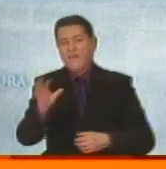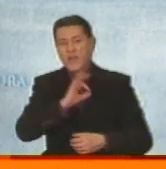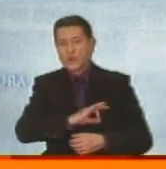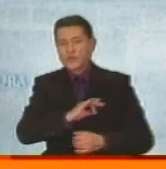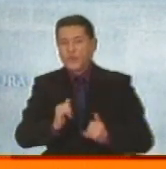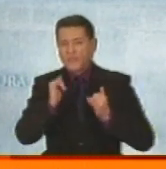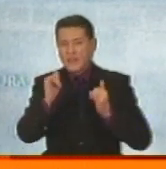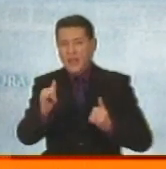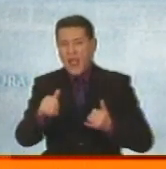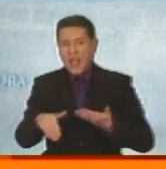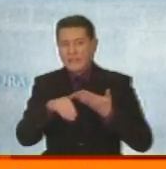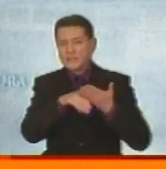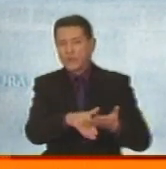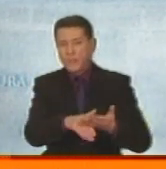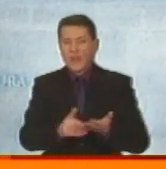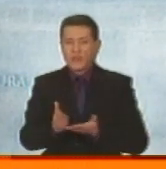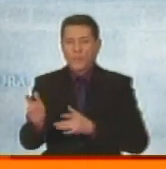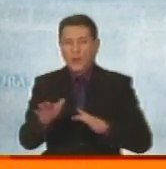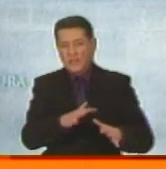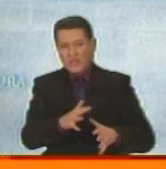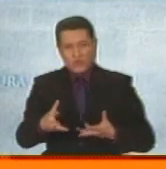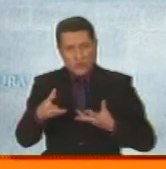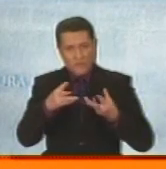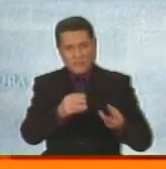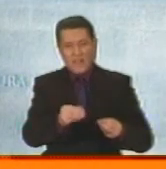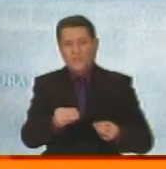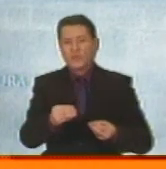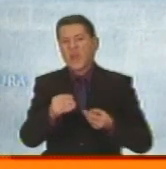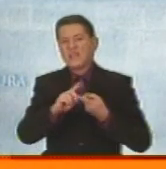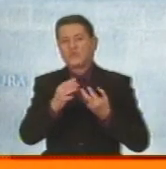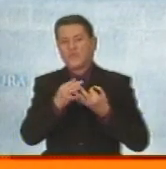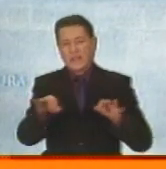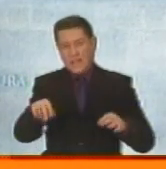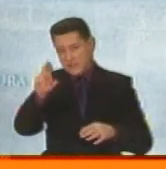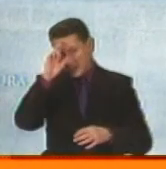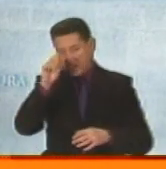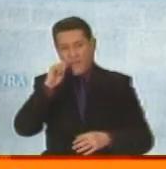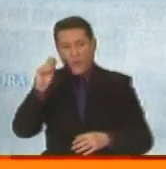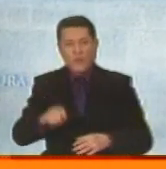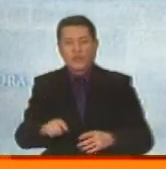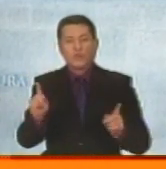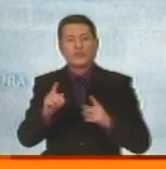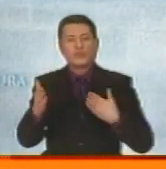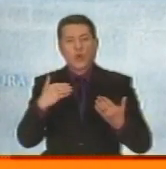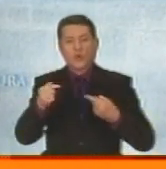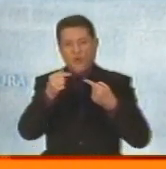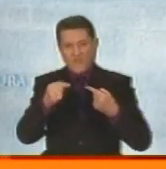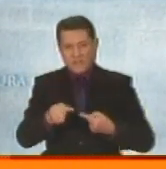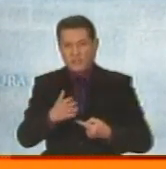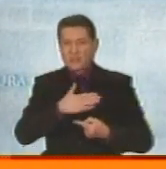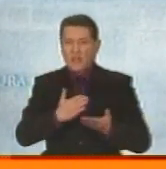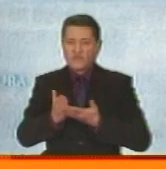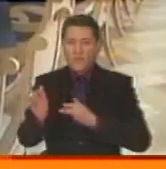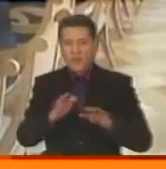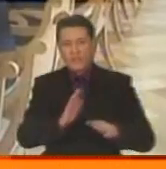використовувалася для інструменту політичного впливу на суверенну державу Україну щодо визначення нашого